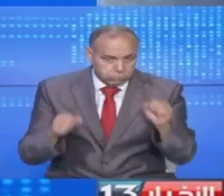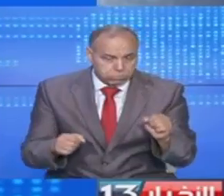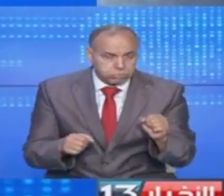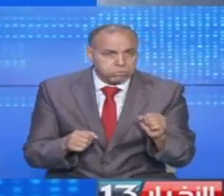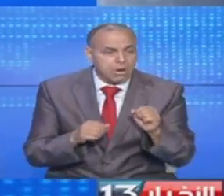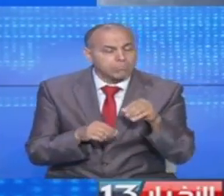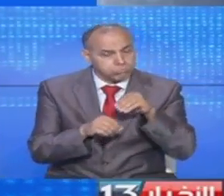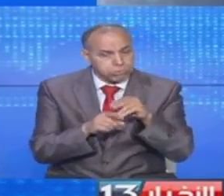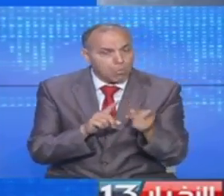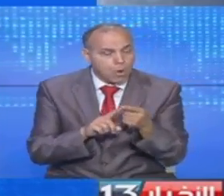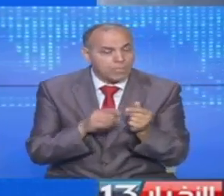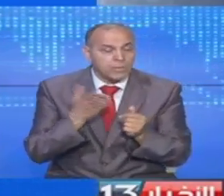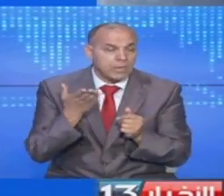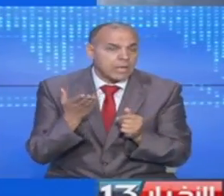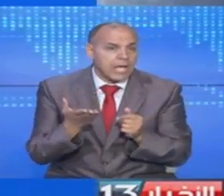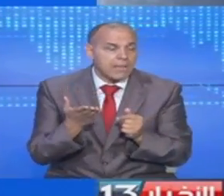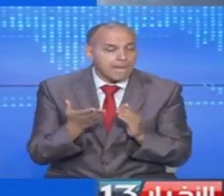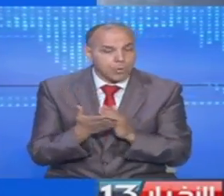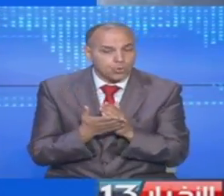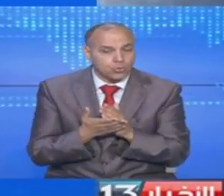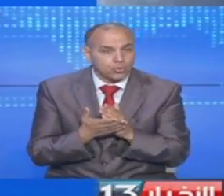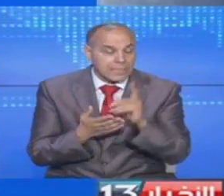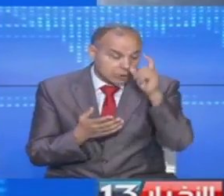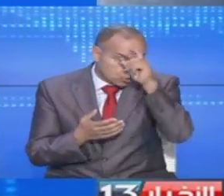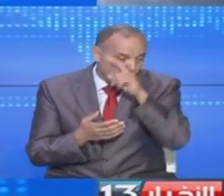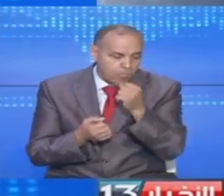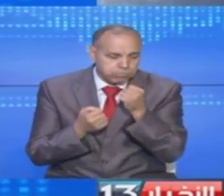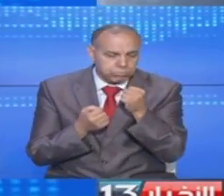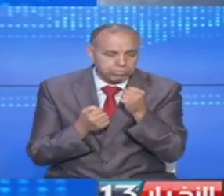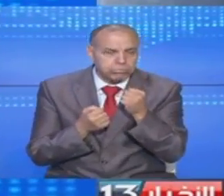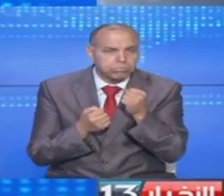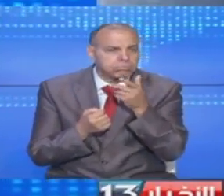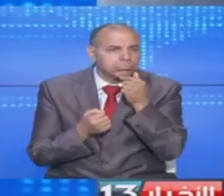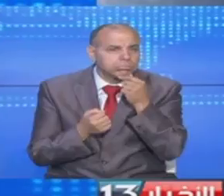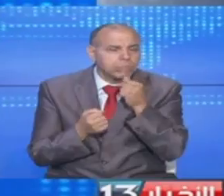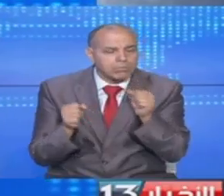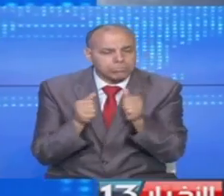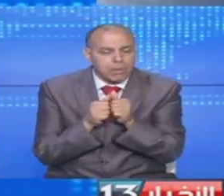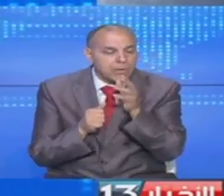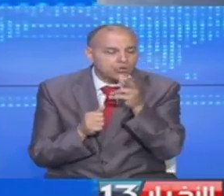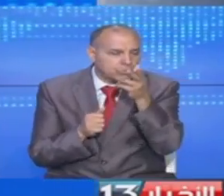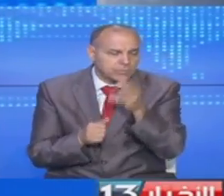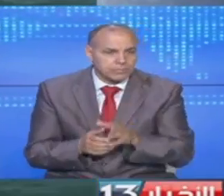الجدوى الاقتصادية الهامة. هذا المشروع يشكو صعوبات تحول دون تسريع نسق إنجازه.